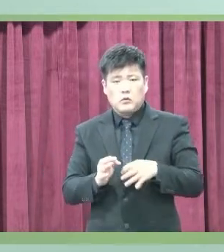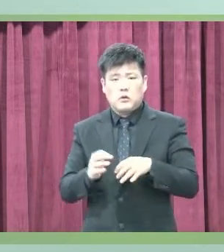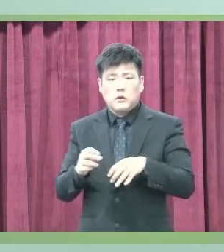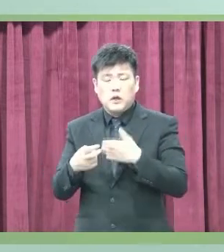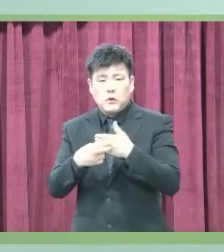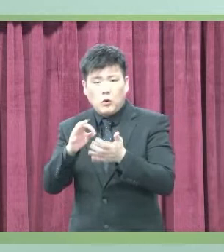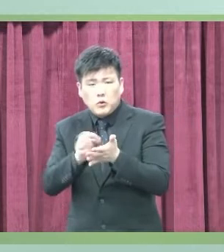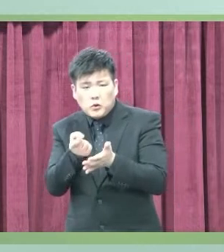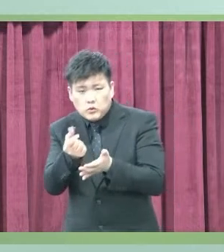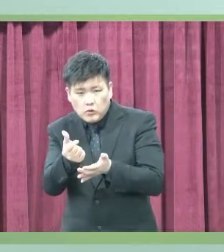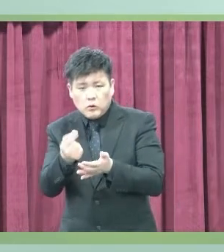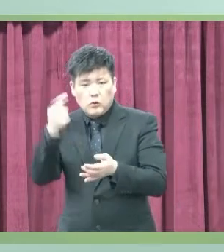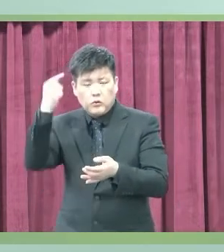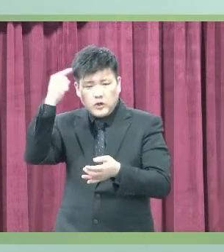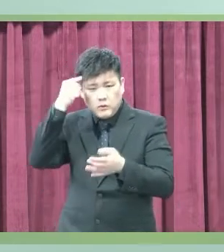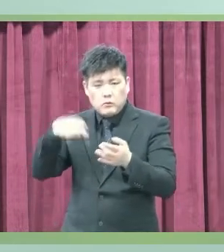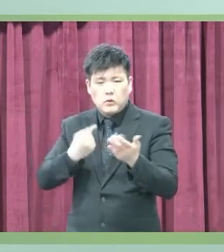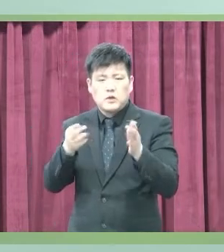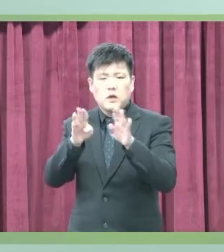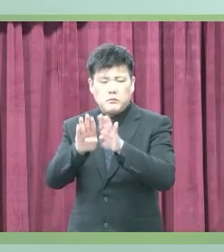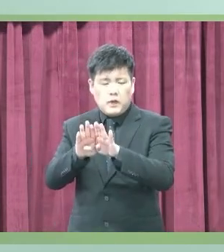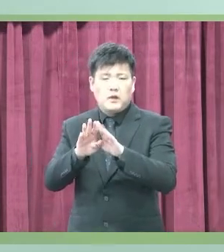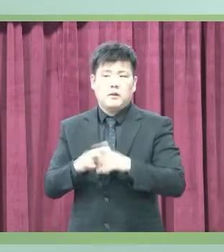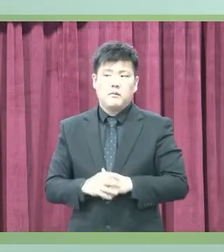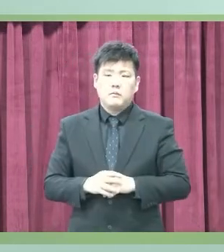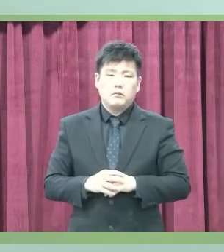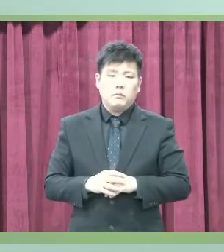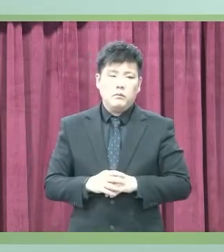자폐성, 지적, 뇌변변 장애 순입니다.